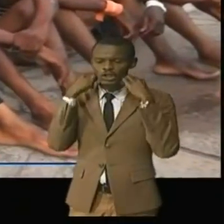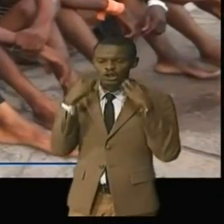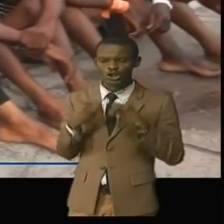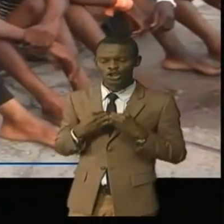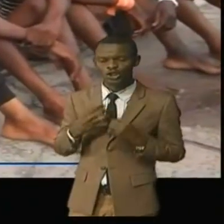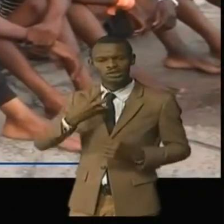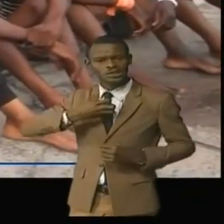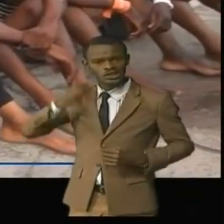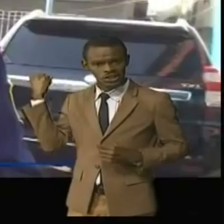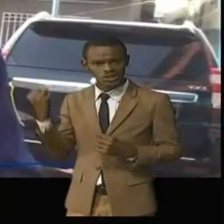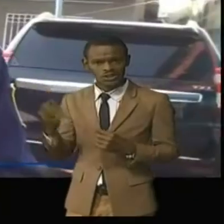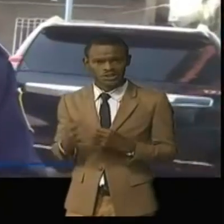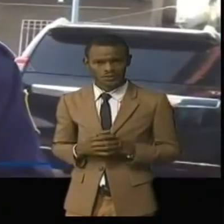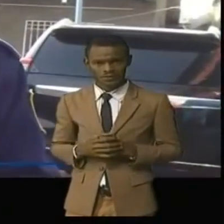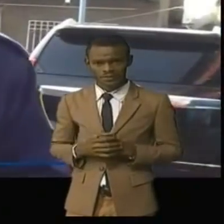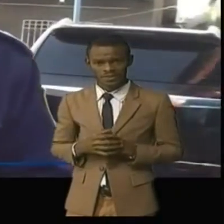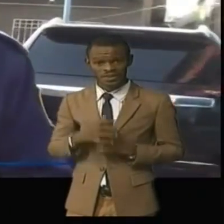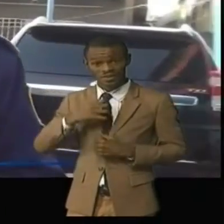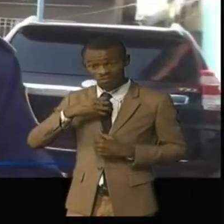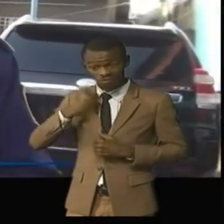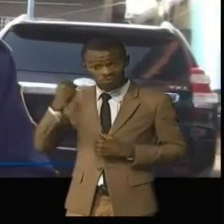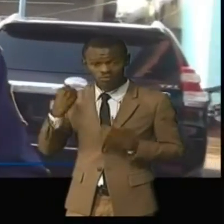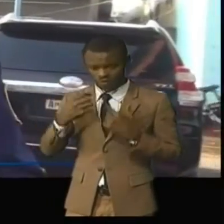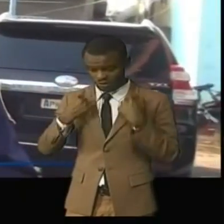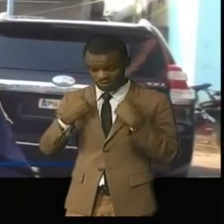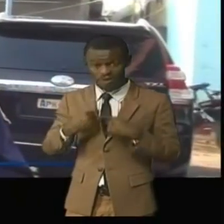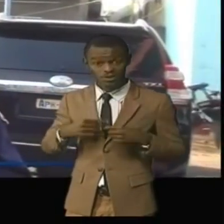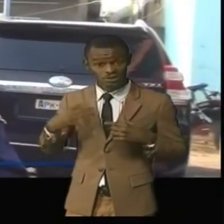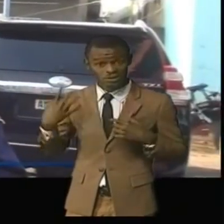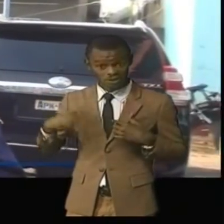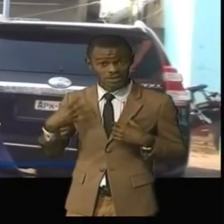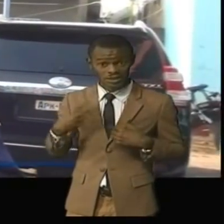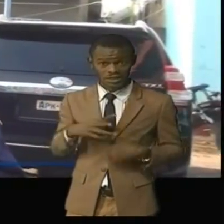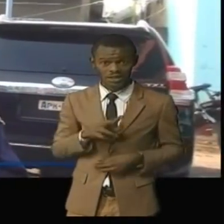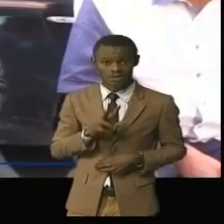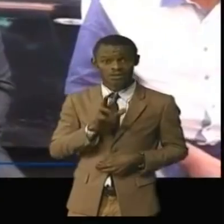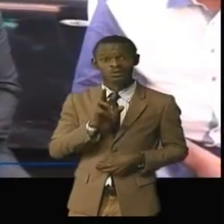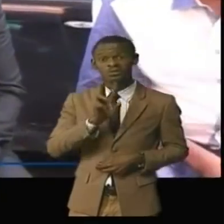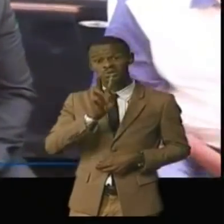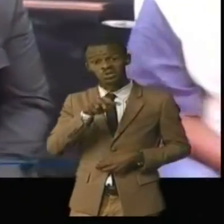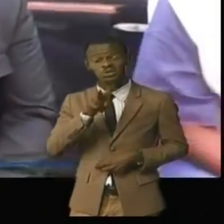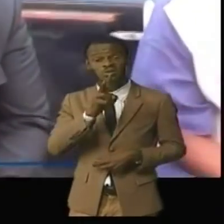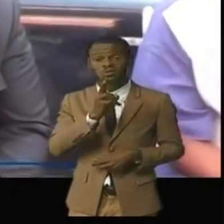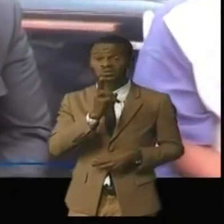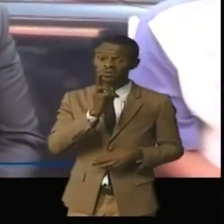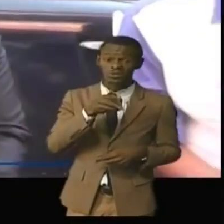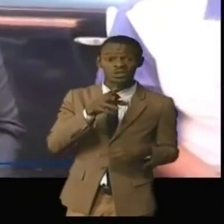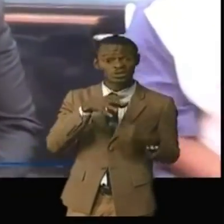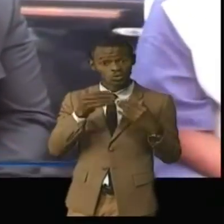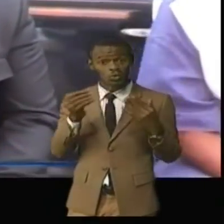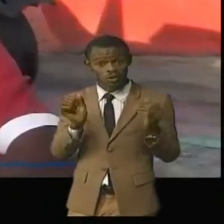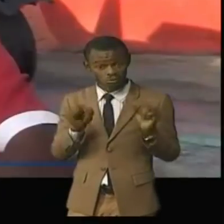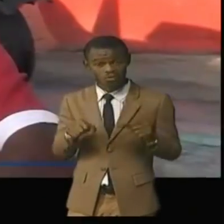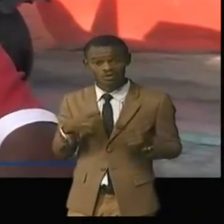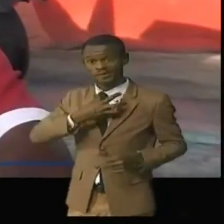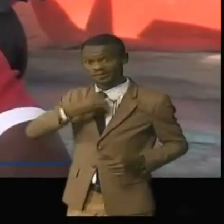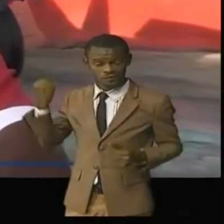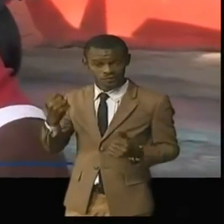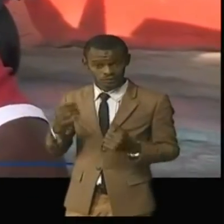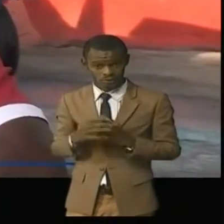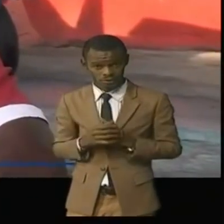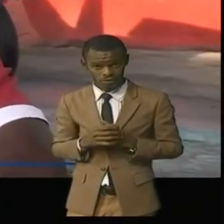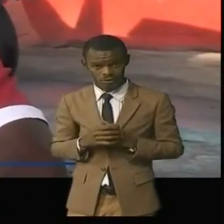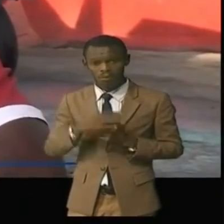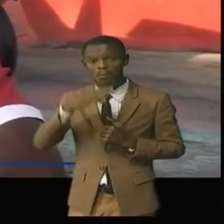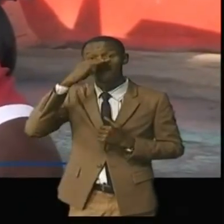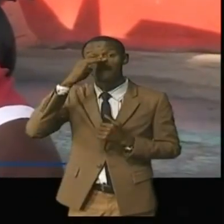de bijoux d'une valeur avoisinant les 250 000 dollars et vol à main armée, ont été également présentés. Un autre, un chef